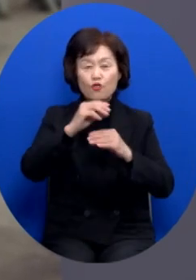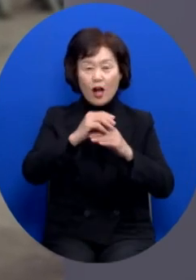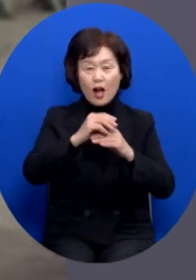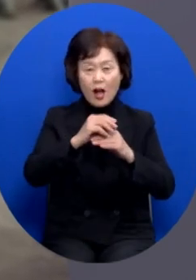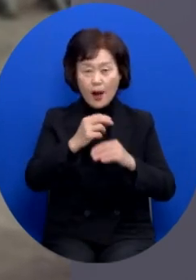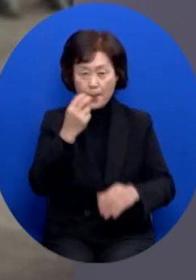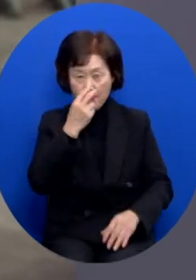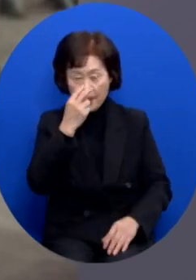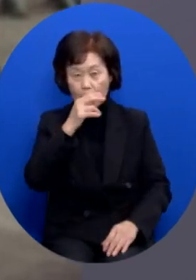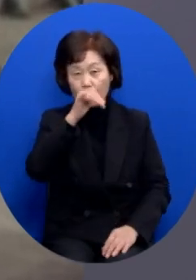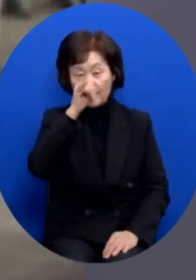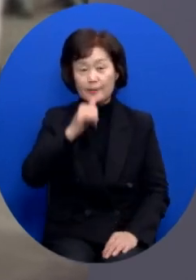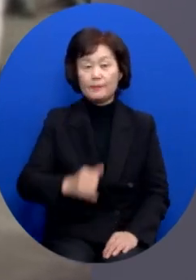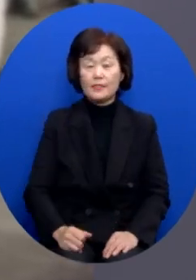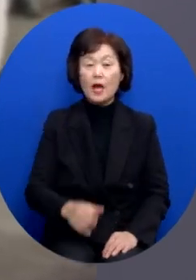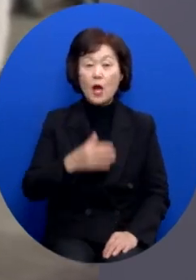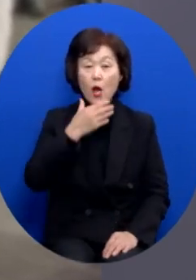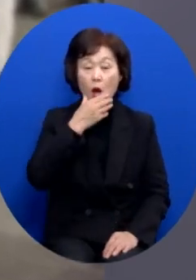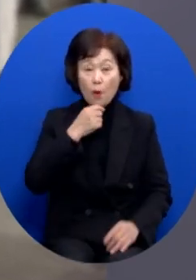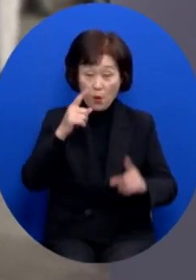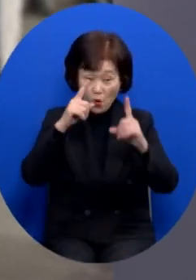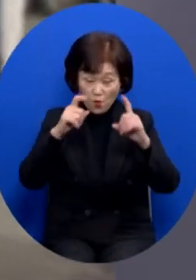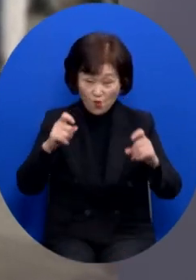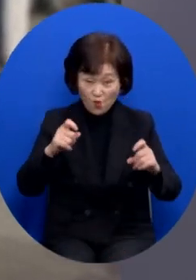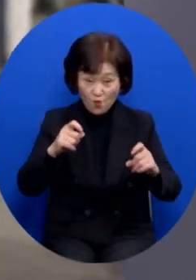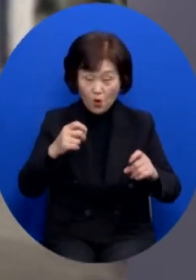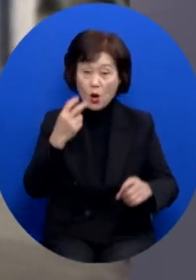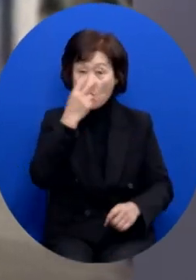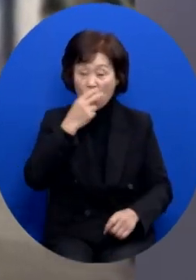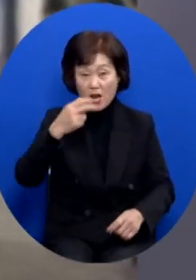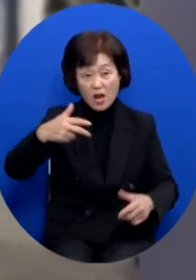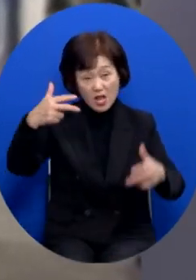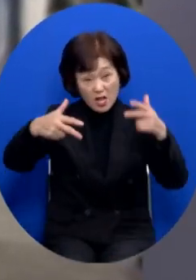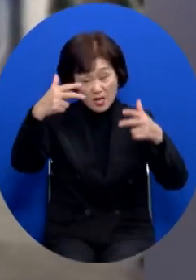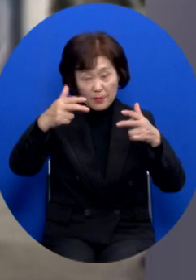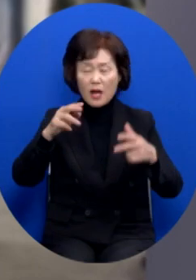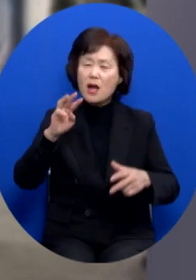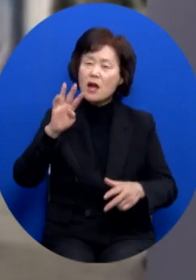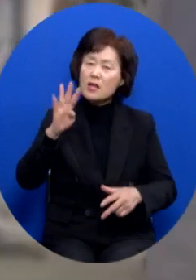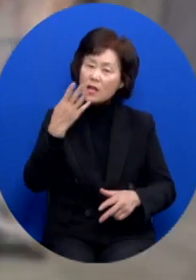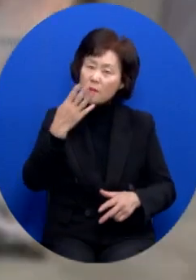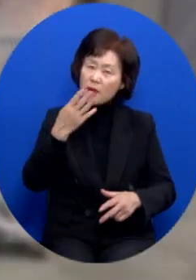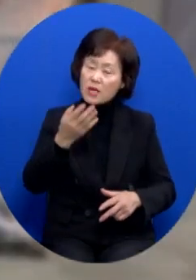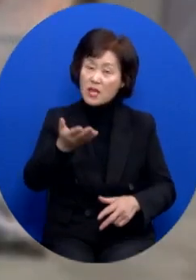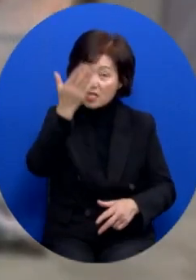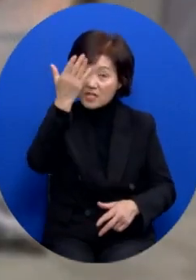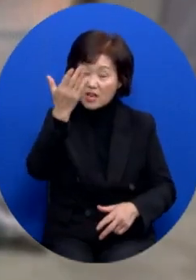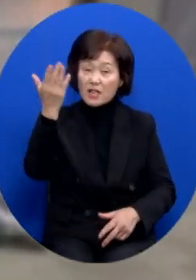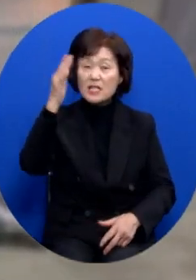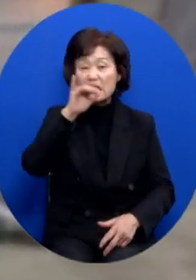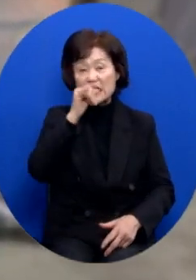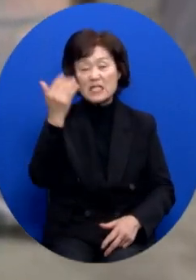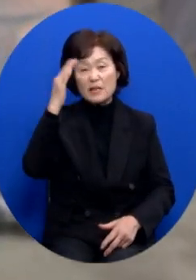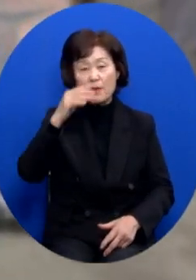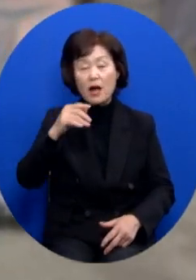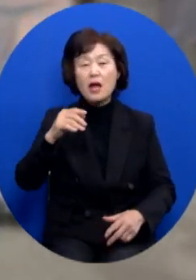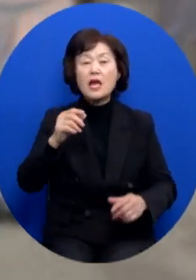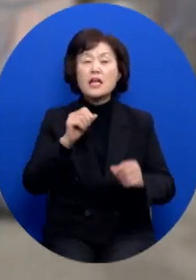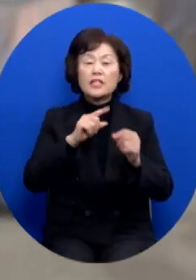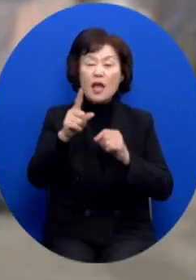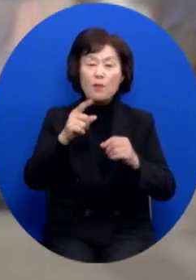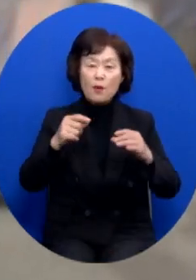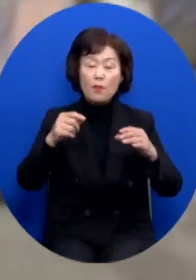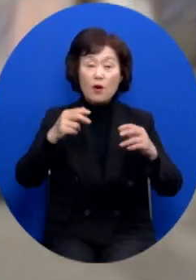경복궁 관리소는 경복궁을 관리하는 CCTV가 400대 넘게 있지만 대부분 내부를 비추고 있다며 담장 밖